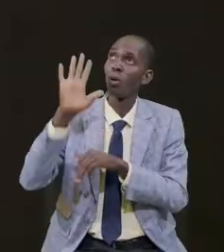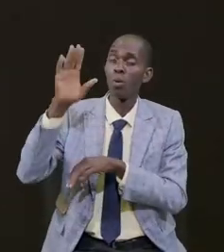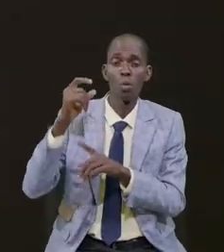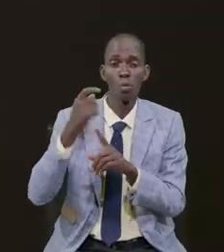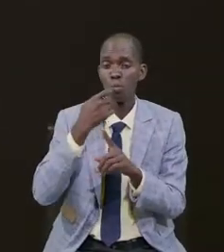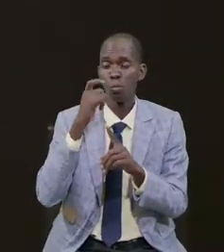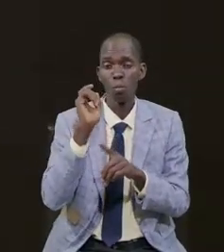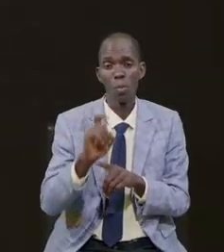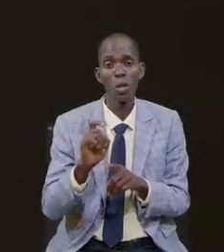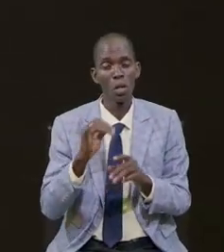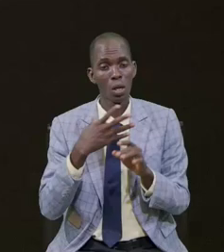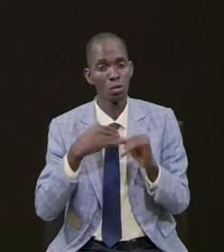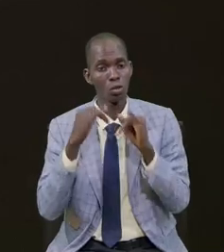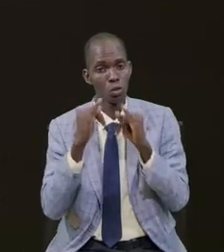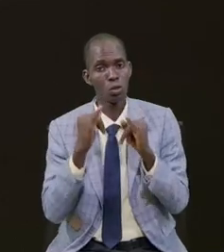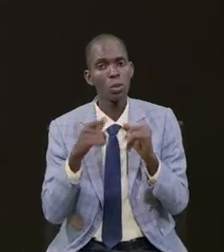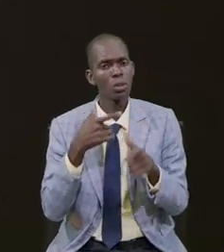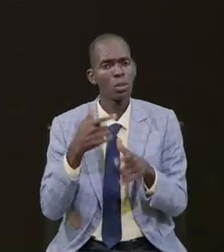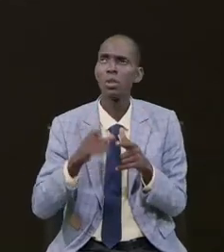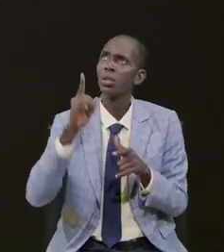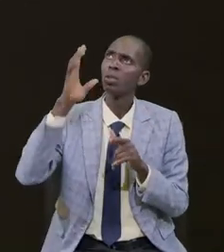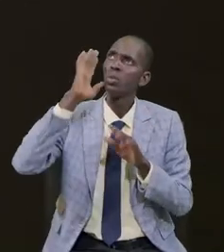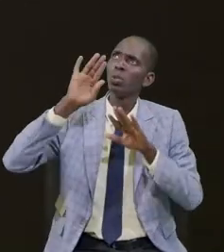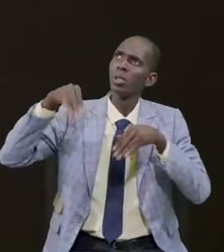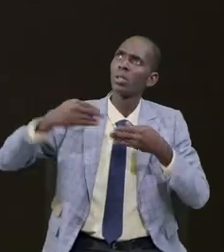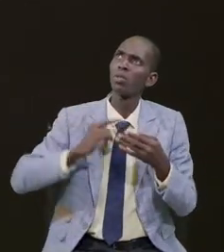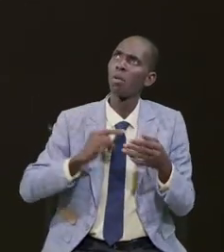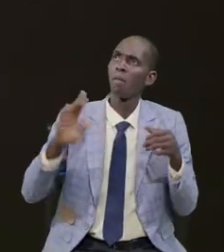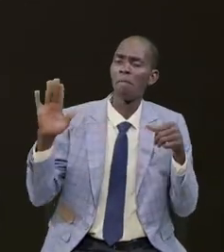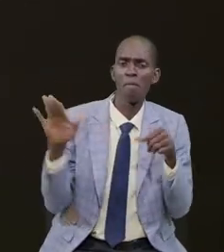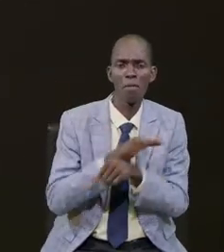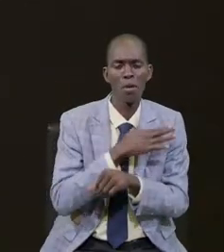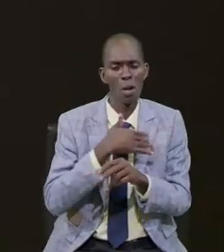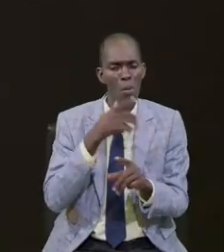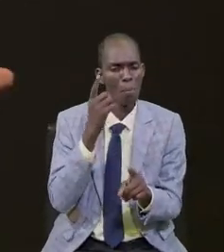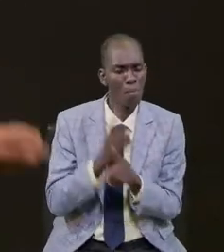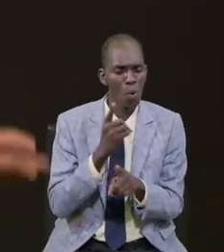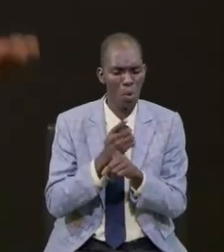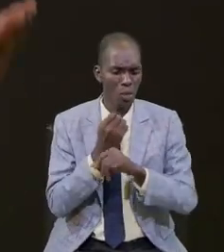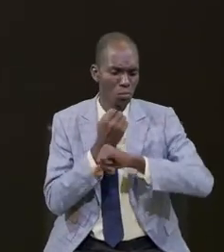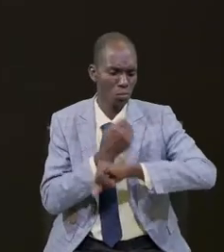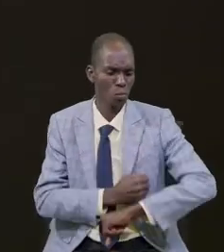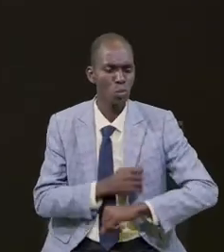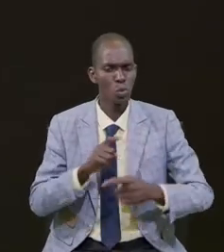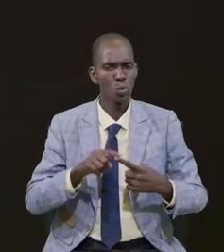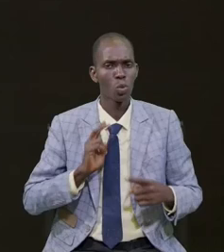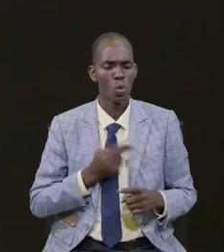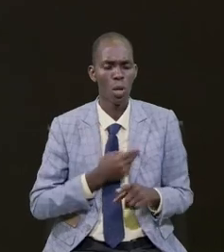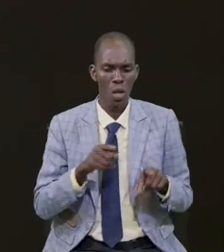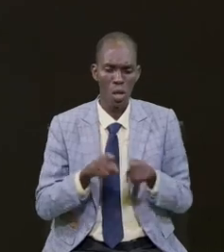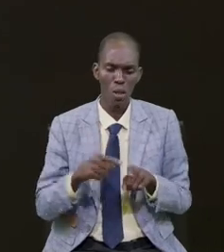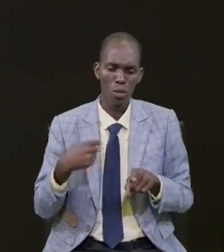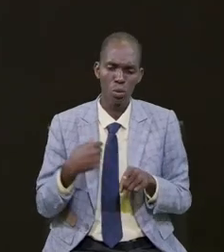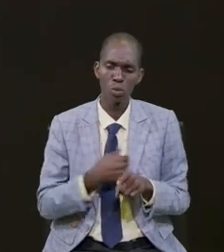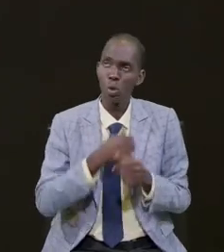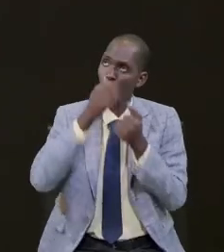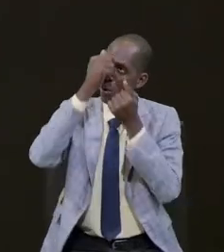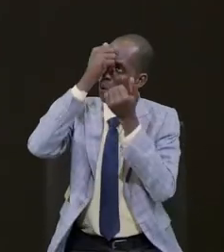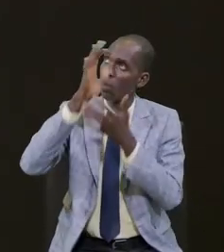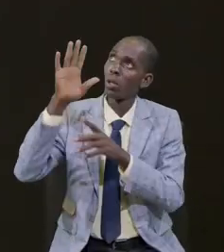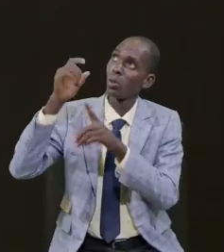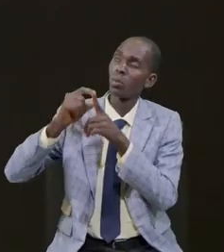On obéit à sa parole. Et il va nous donner la sécurité appropriée et les provisions appropriées en faisant sa